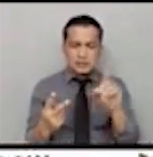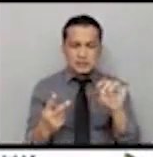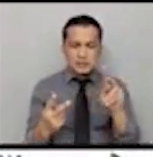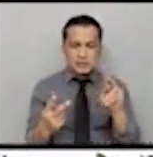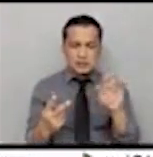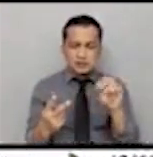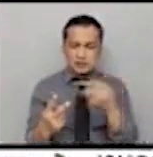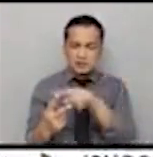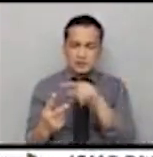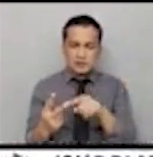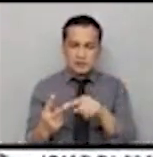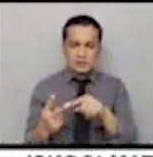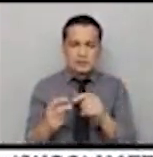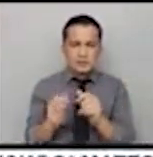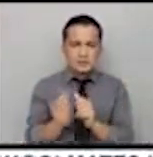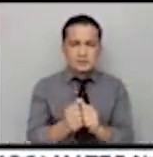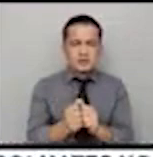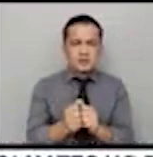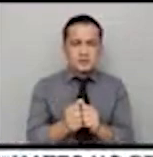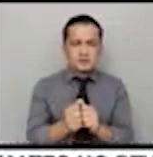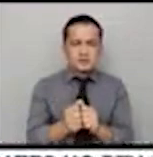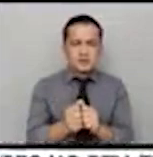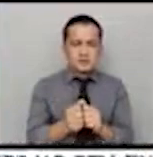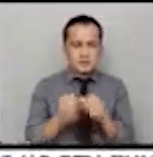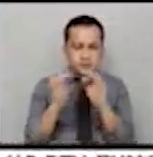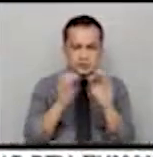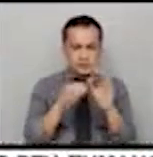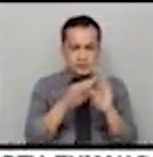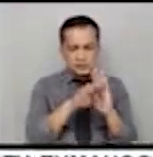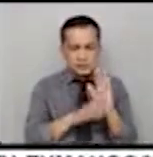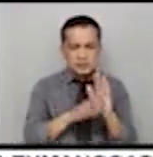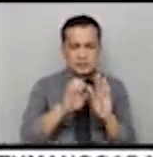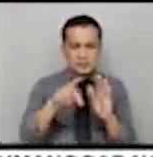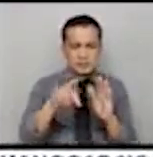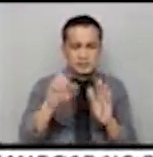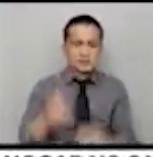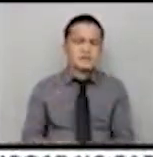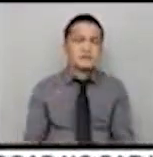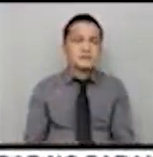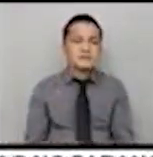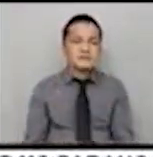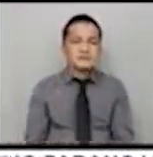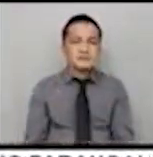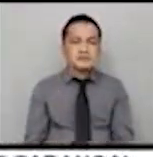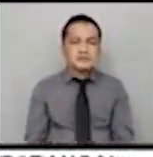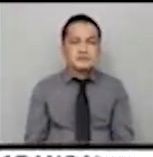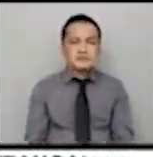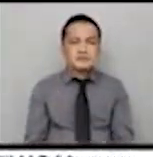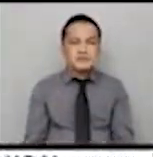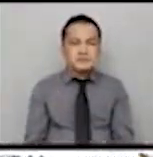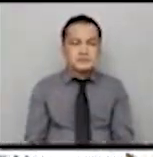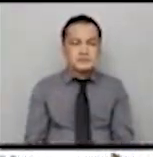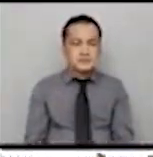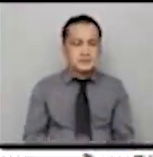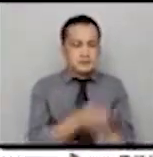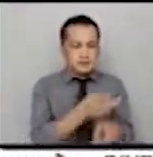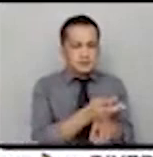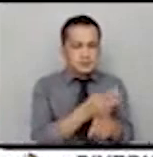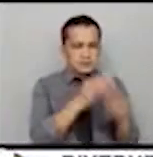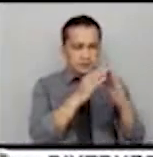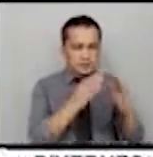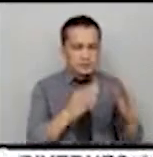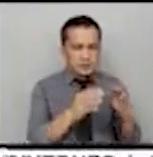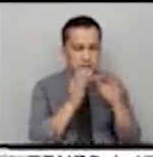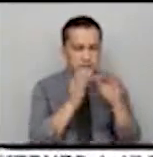sa Unified Drug Watch List ng EPD. Isang maintainer ng drug den ang dinakip ng PDEA at PNP